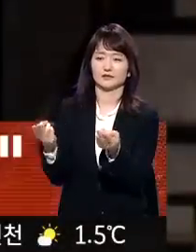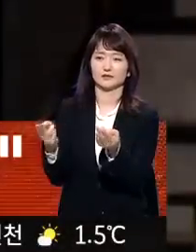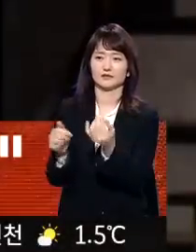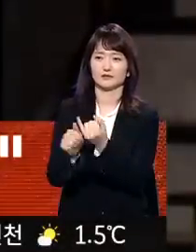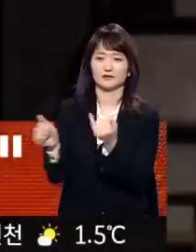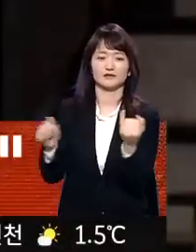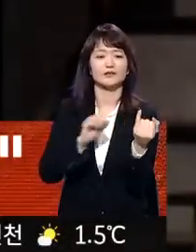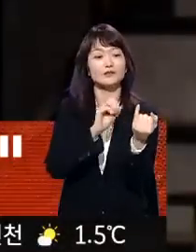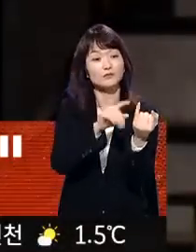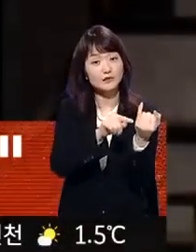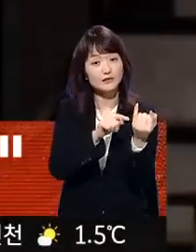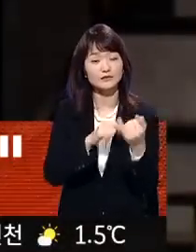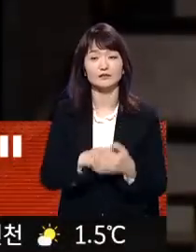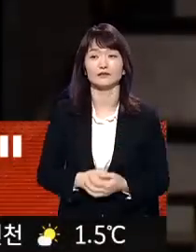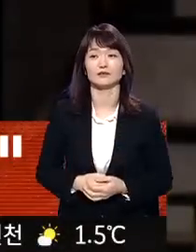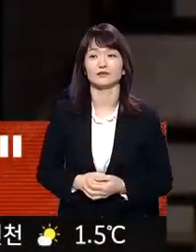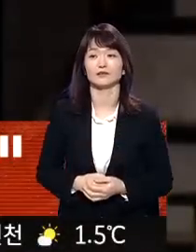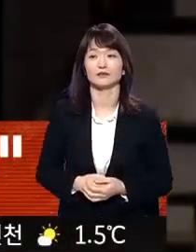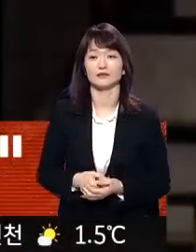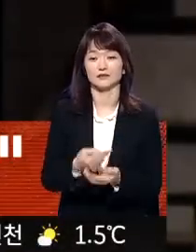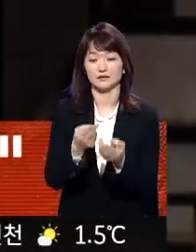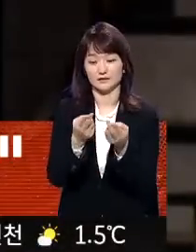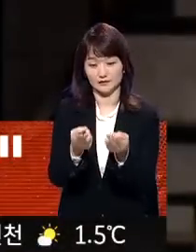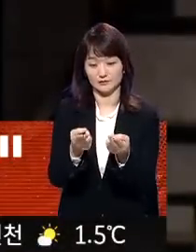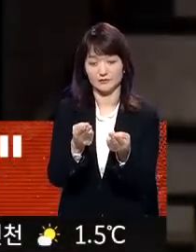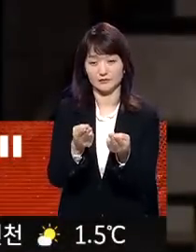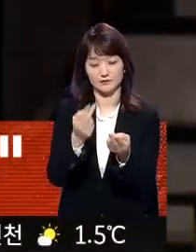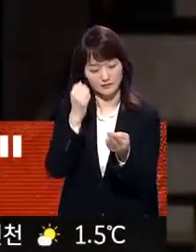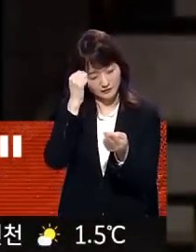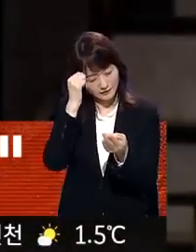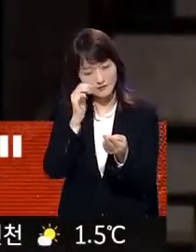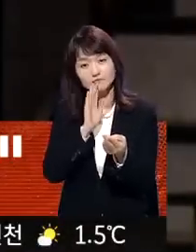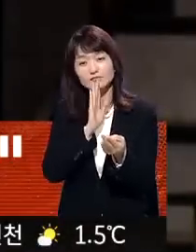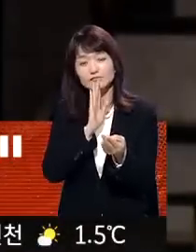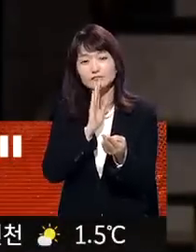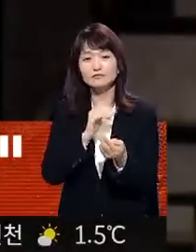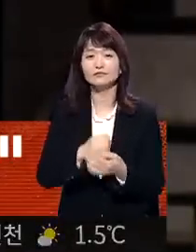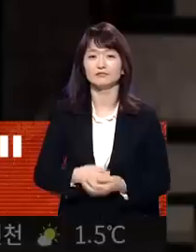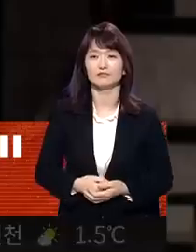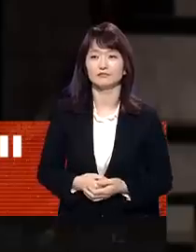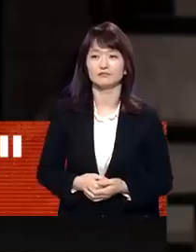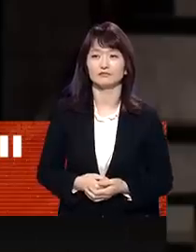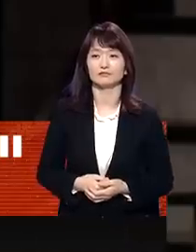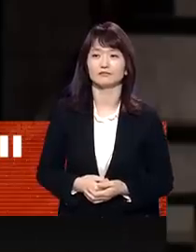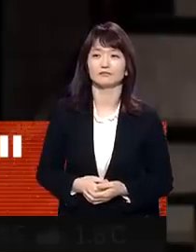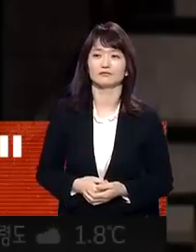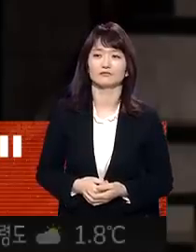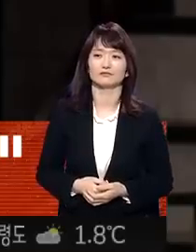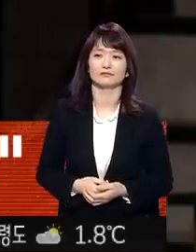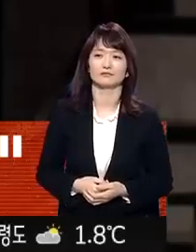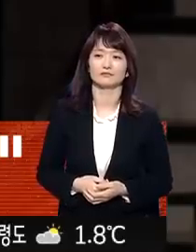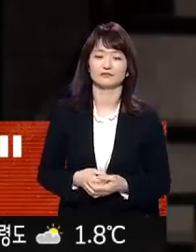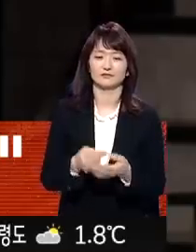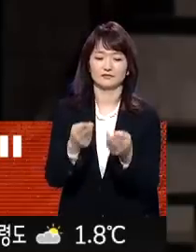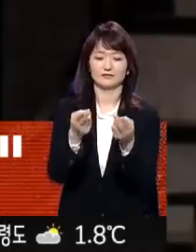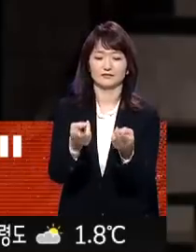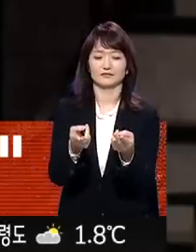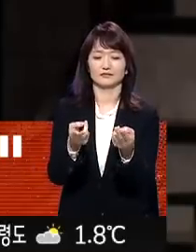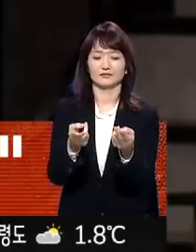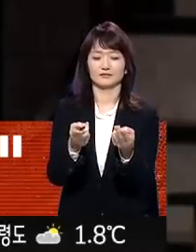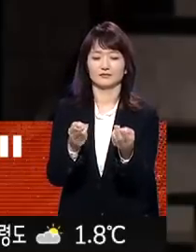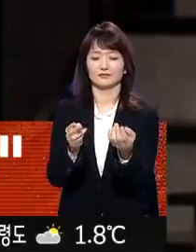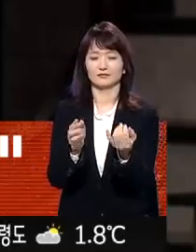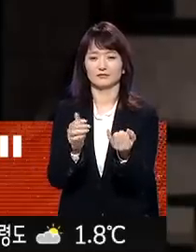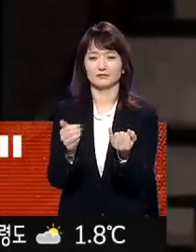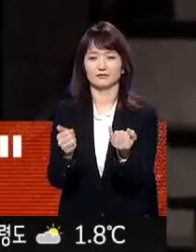이야기를 했다라고 합니다. 물론 같은 침대에서 같이 자는 건 맞죠. 근데 시청자 여러분 들었다시피 이렇게 만진다는 생각이 들면